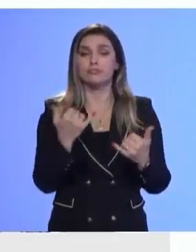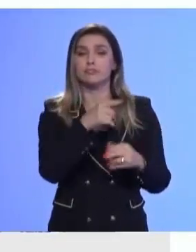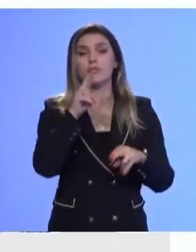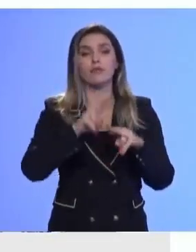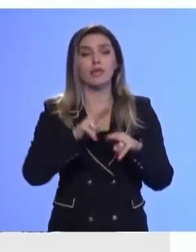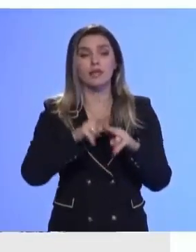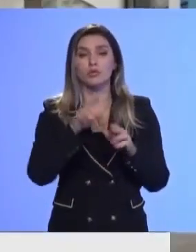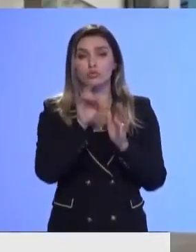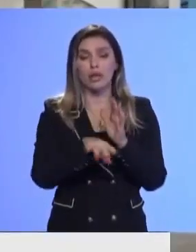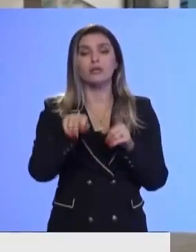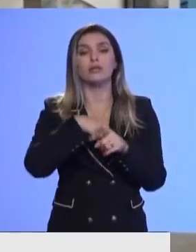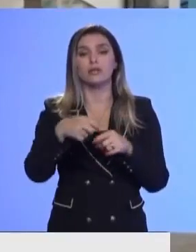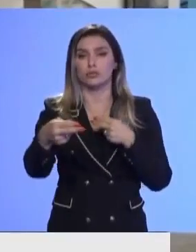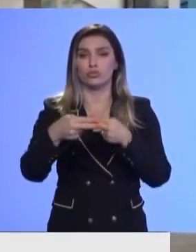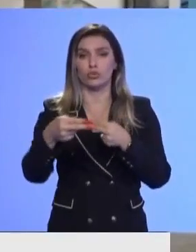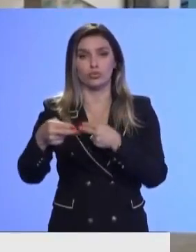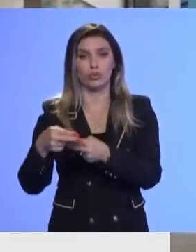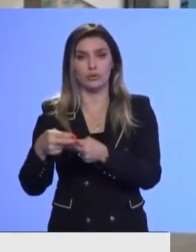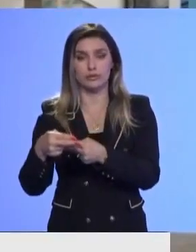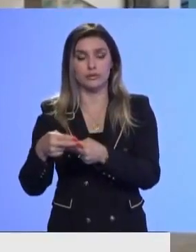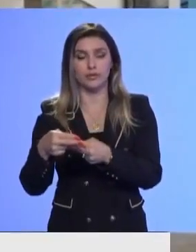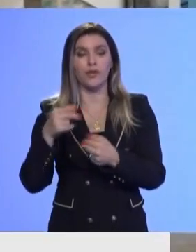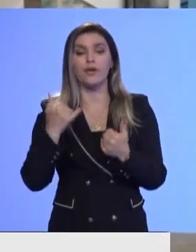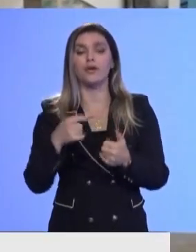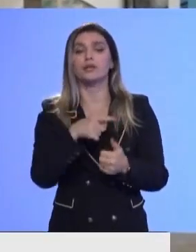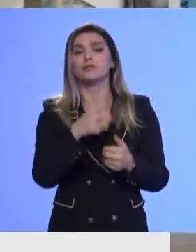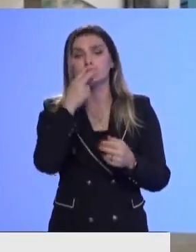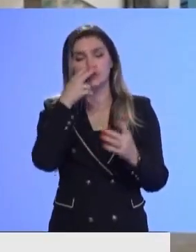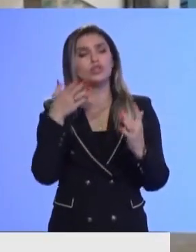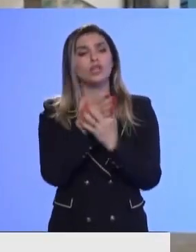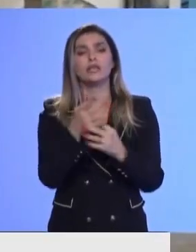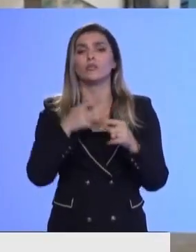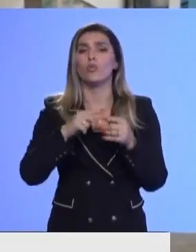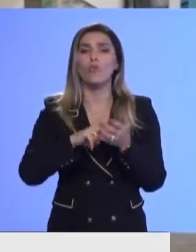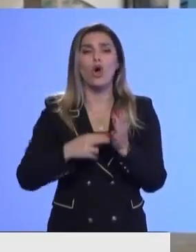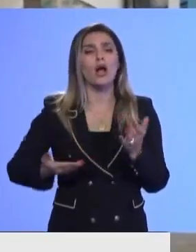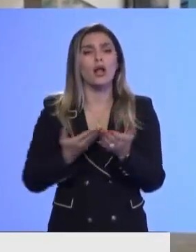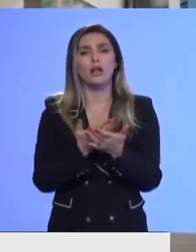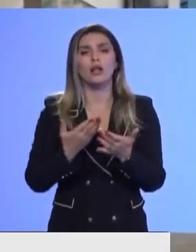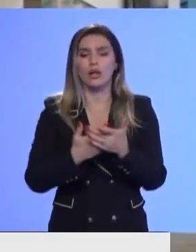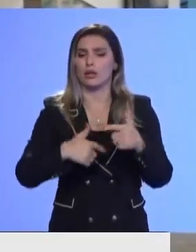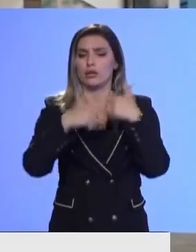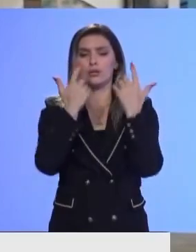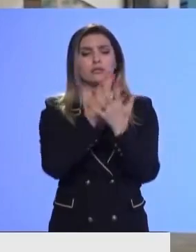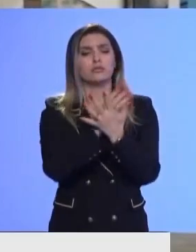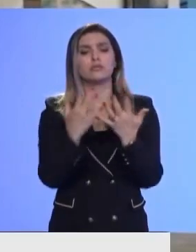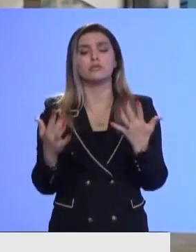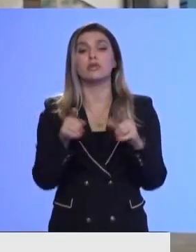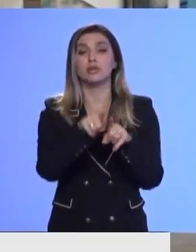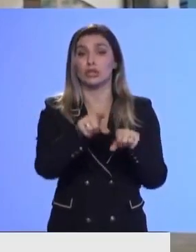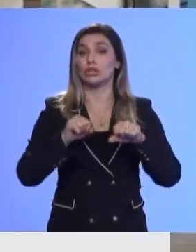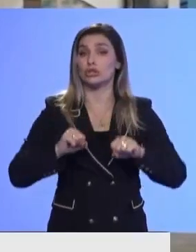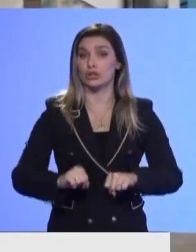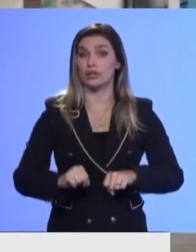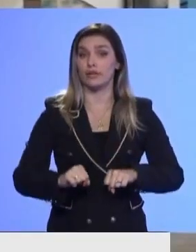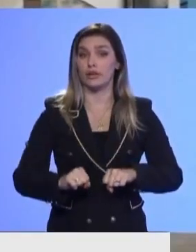zgjidhja faqshkurta. Aktualisht, qasja dhe politika cilat janë propozuar e shfaqin një tendencë të qeverisë që